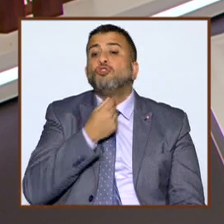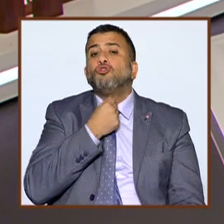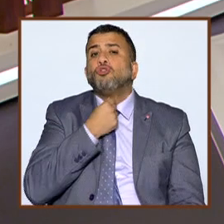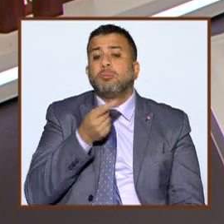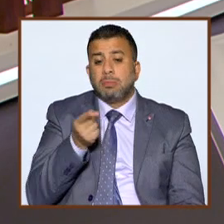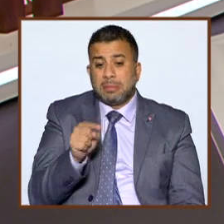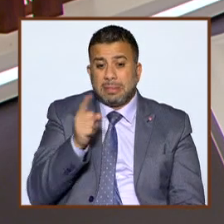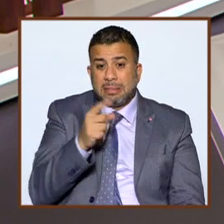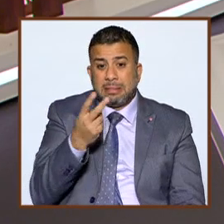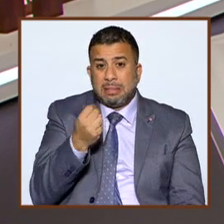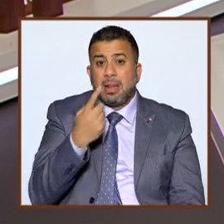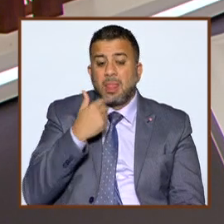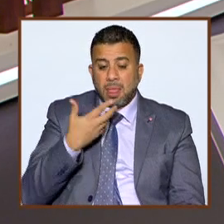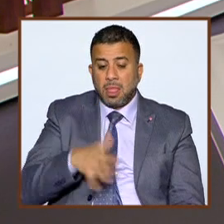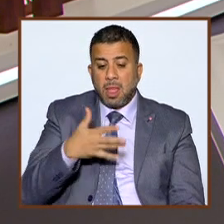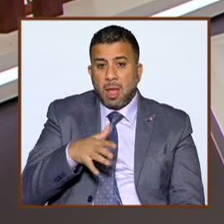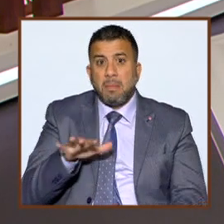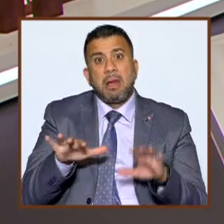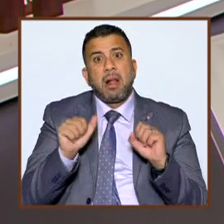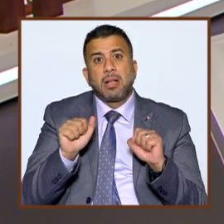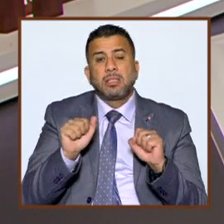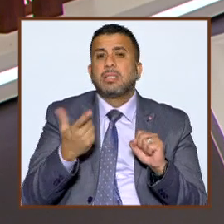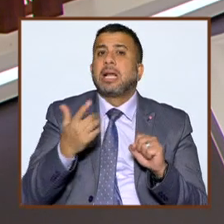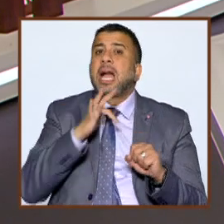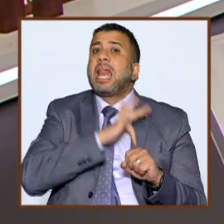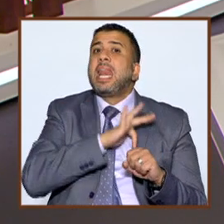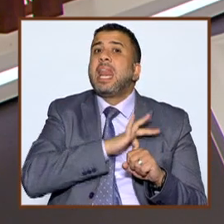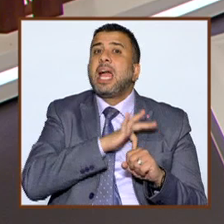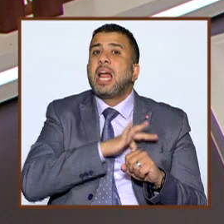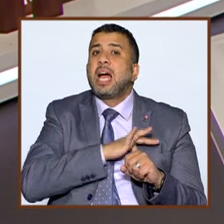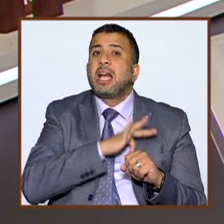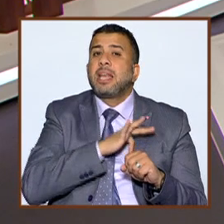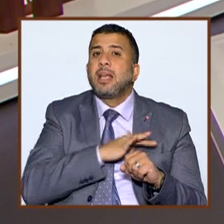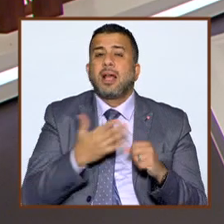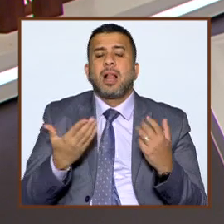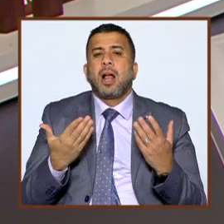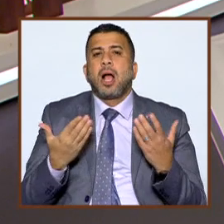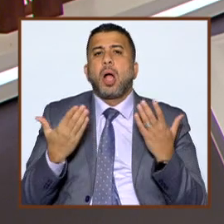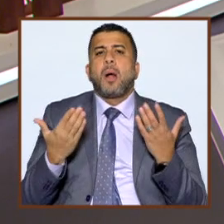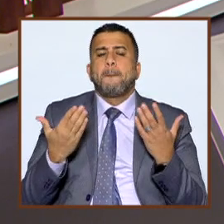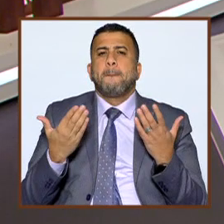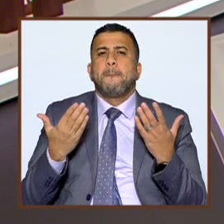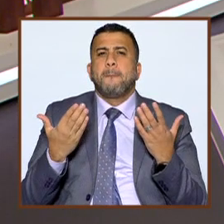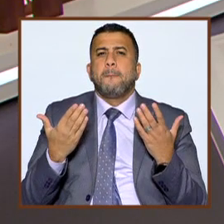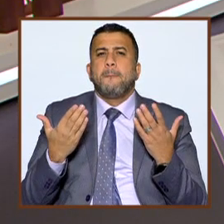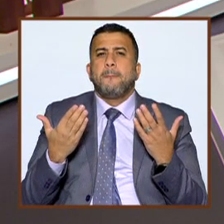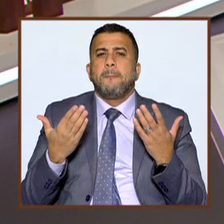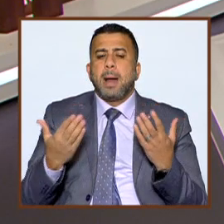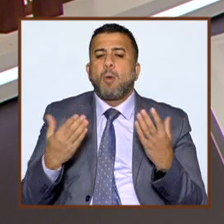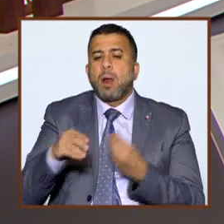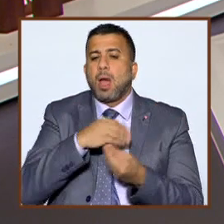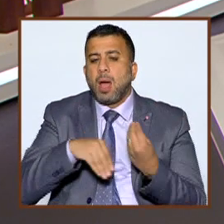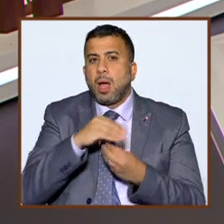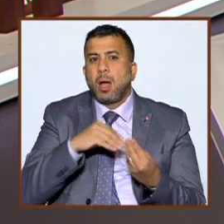هي تسأل هل تنوي الإحرام عند الميقات وهي مسافرة بالطائرة،